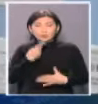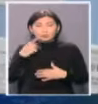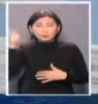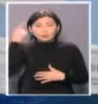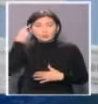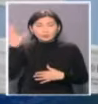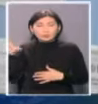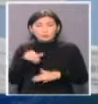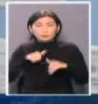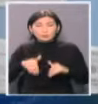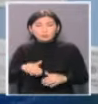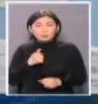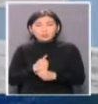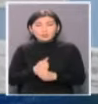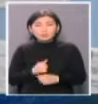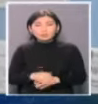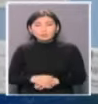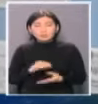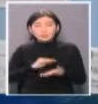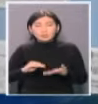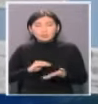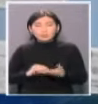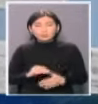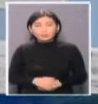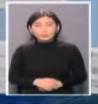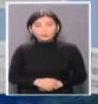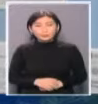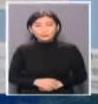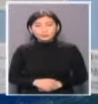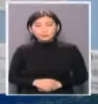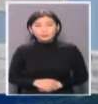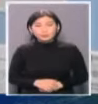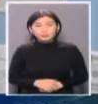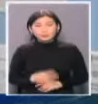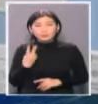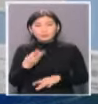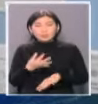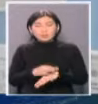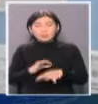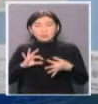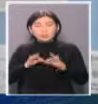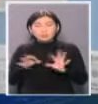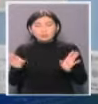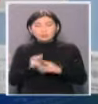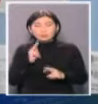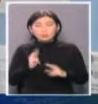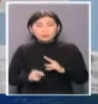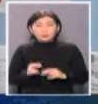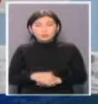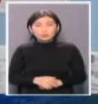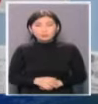ойланып, барлығын жүйелі түрде жазып кетуіміз керек болды. Мен осы 2 сағат ішінде олимпиаданы бітірдім. Және